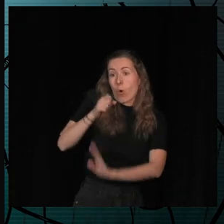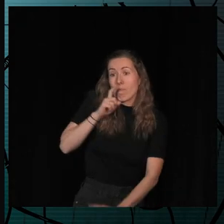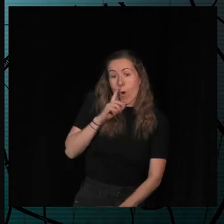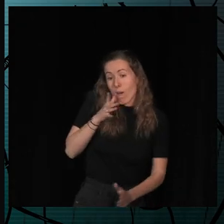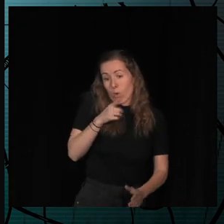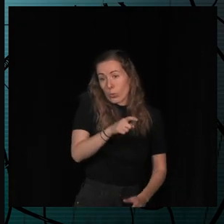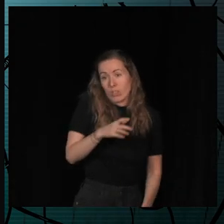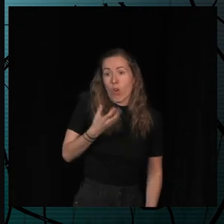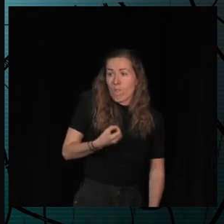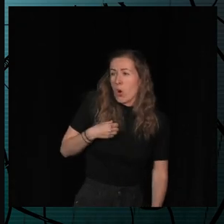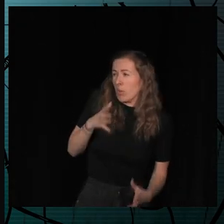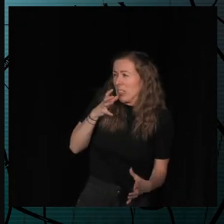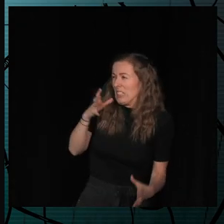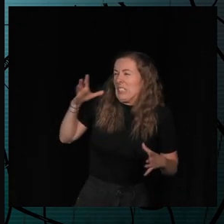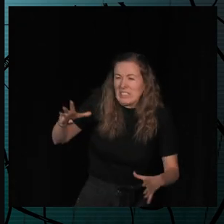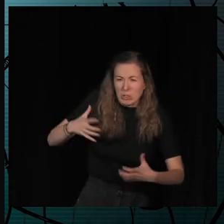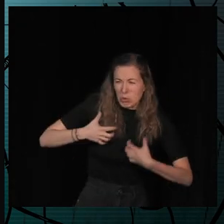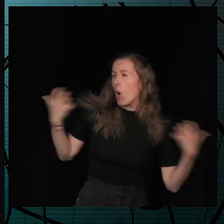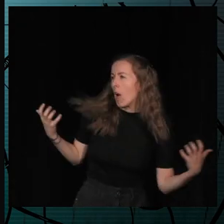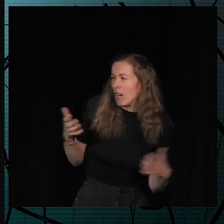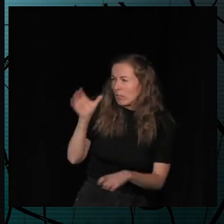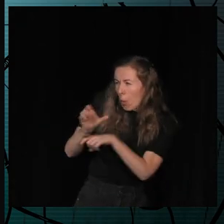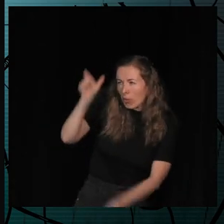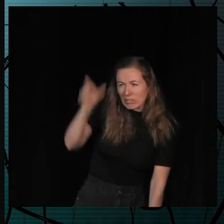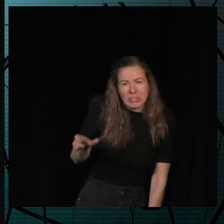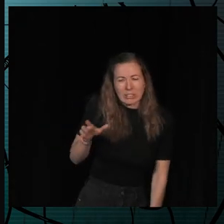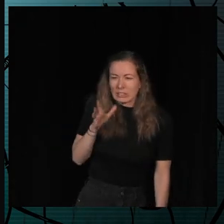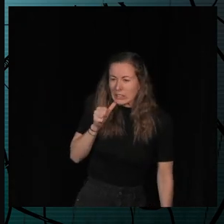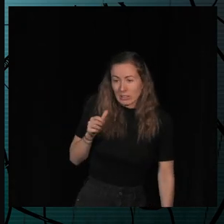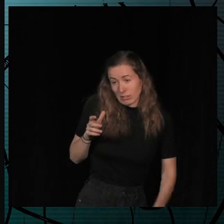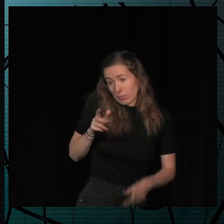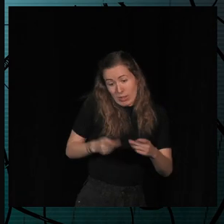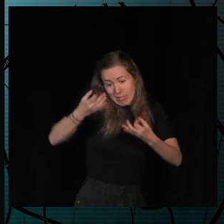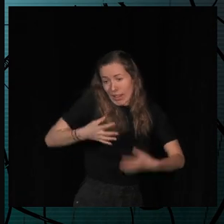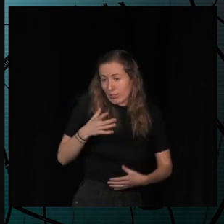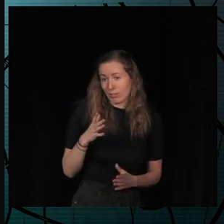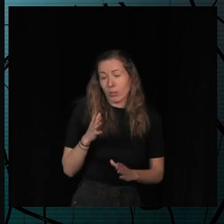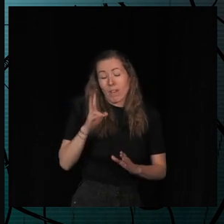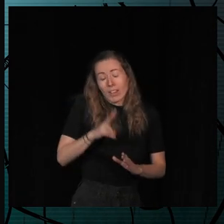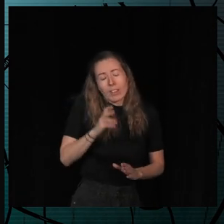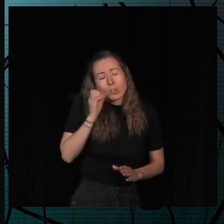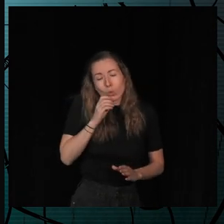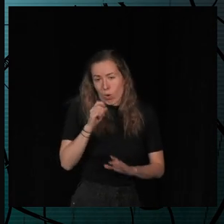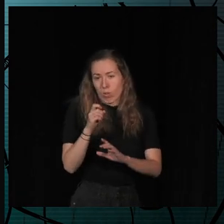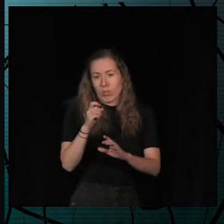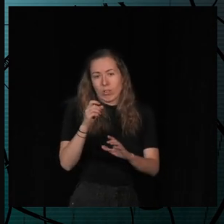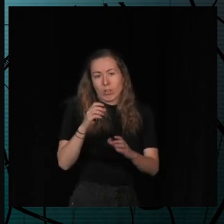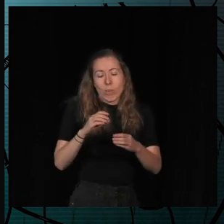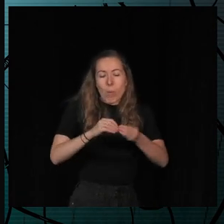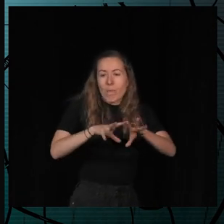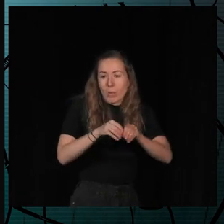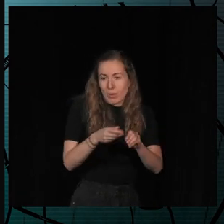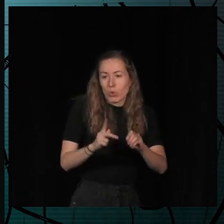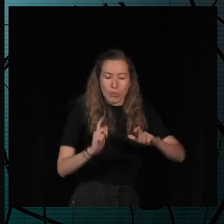que c'est aussi ça être peut-être un bon parent voilà mais je trouve que les parents vont beaucoup plus mal que que les enfants en ce qui